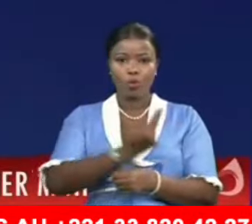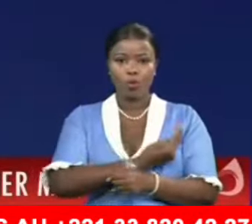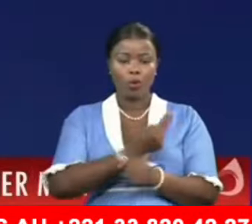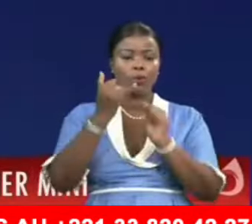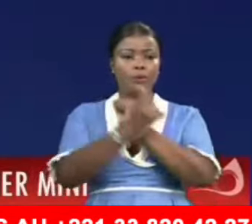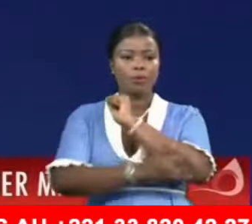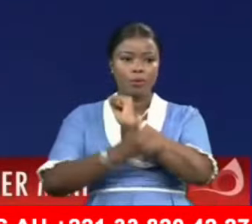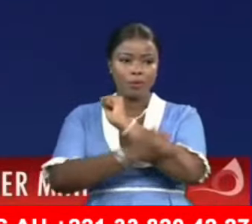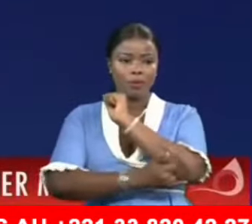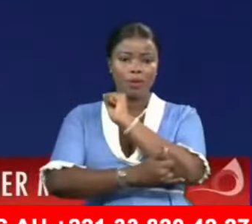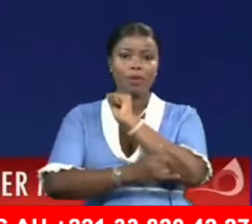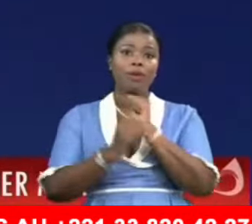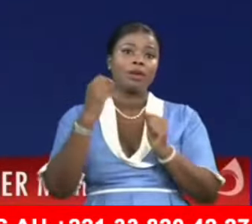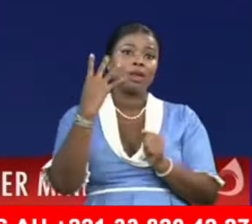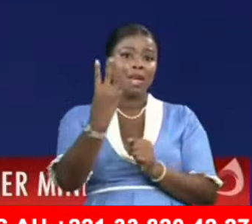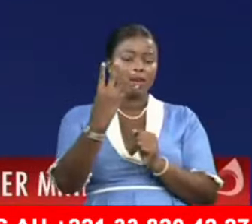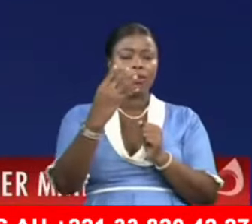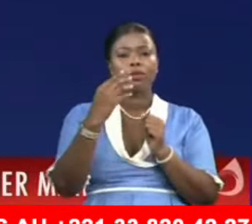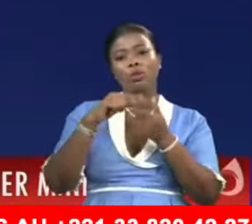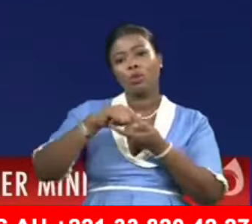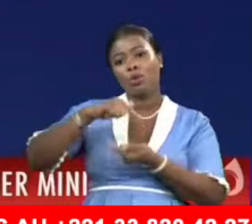résumer en quatre grands